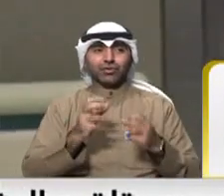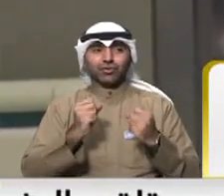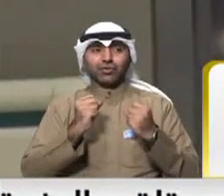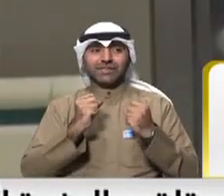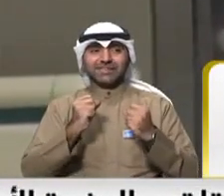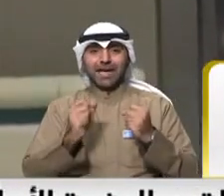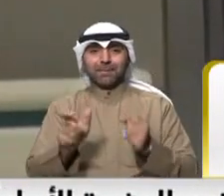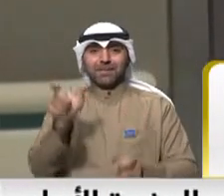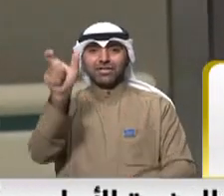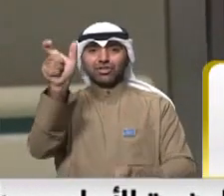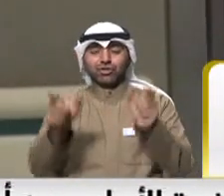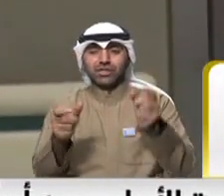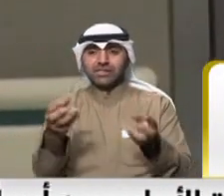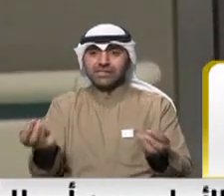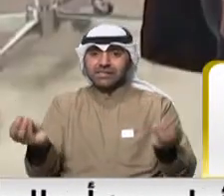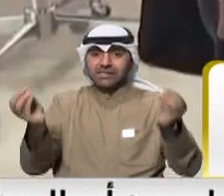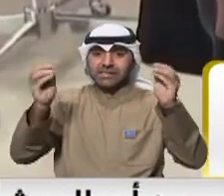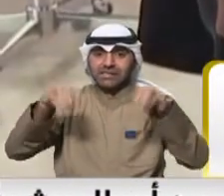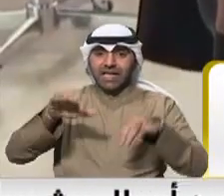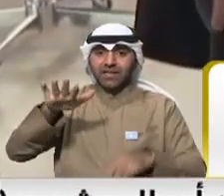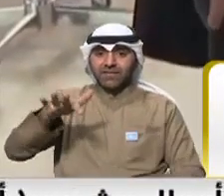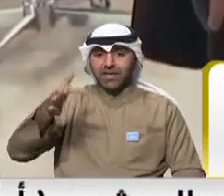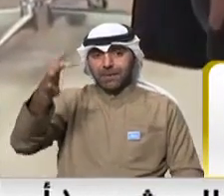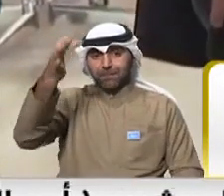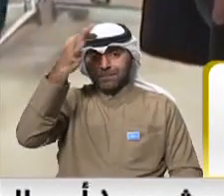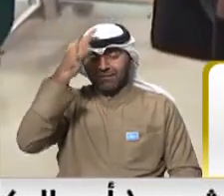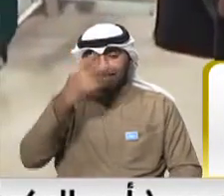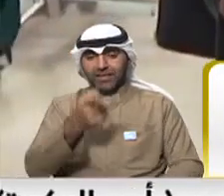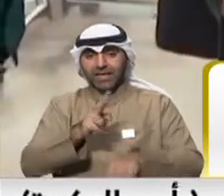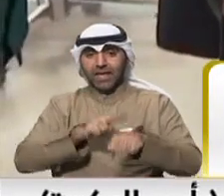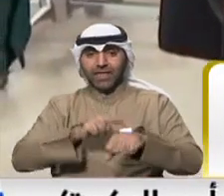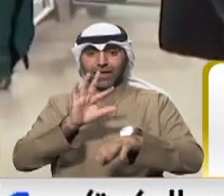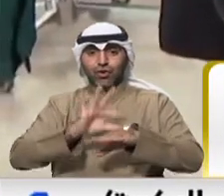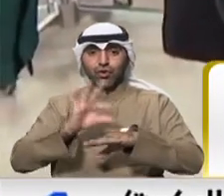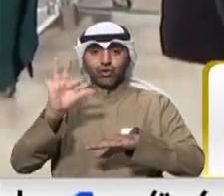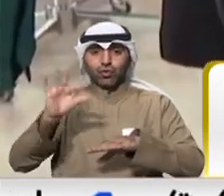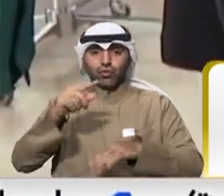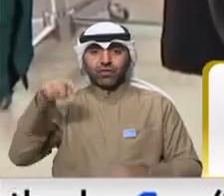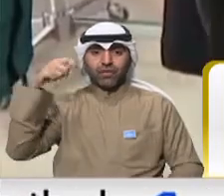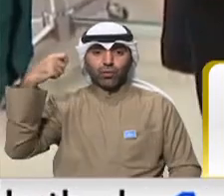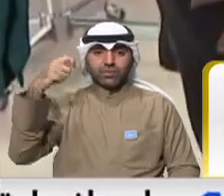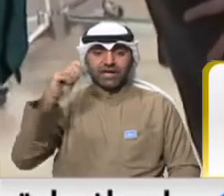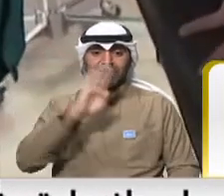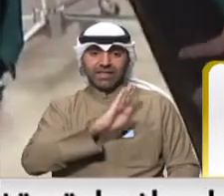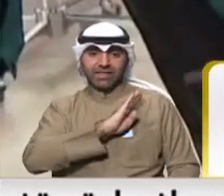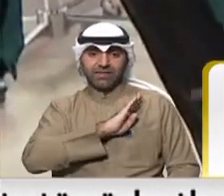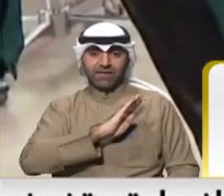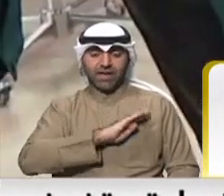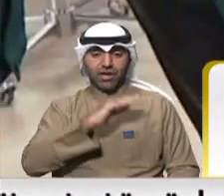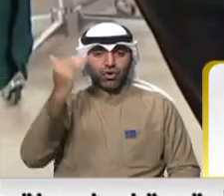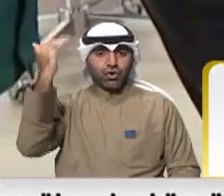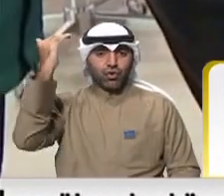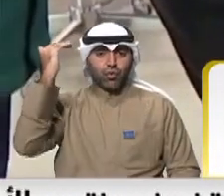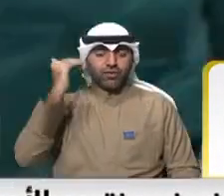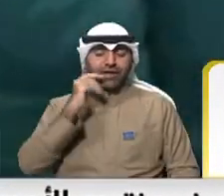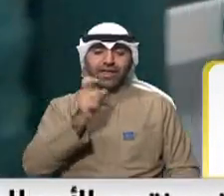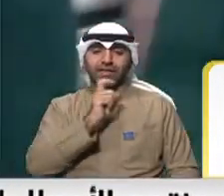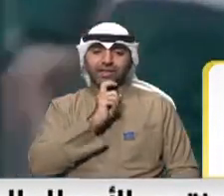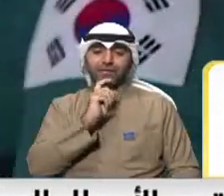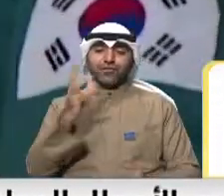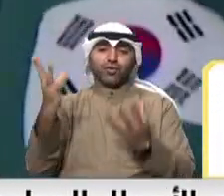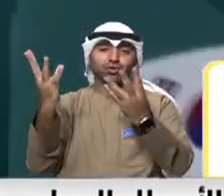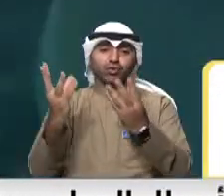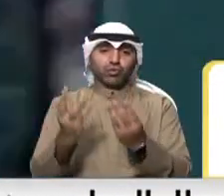عملهم بحلول الموعد النهائي الذي حددته الحكومة كوريا الجنوبية غدا الخميس. وقال هان إنه